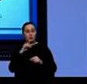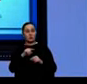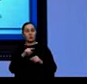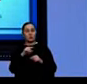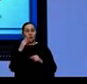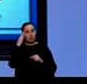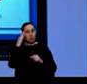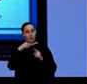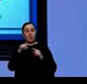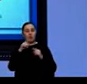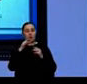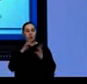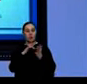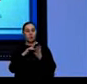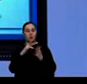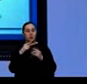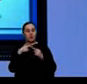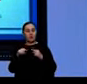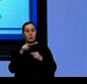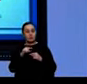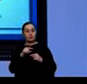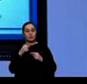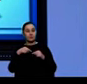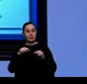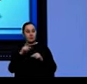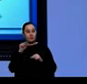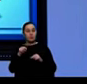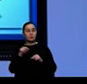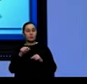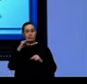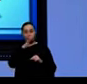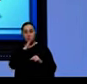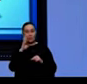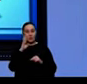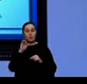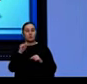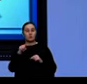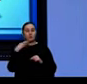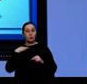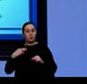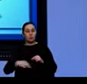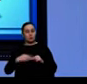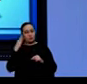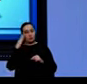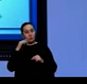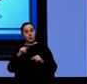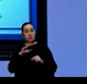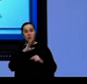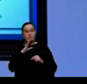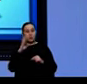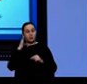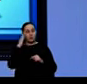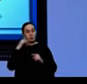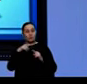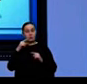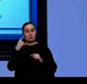онаның бойлары арасындагы фарқы. Ана енді она хамда оғылдың бойы.